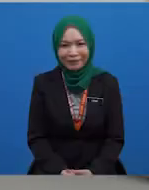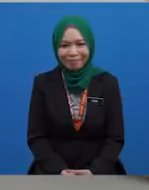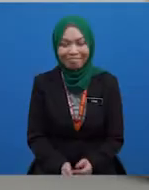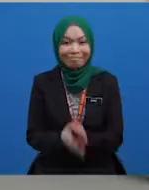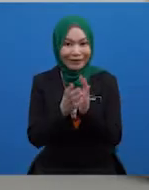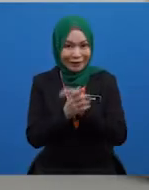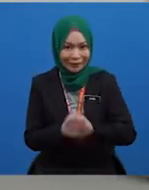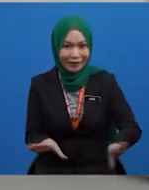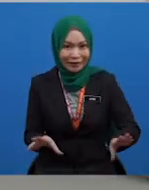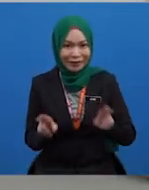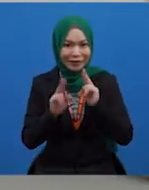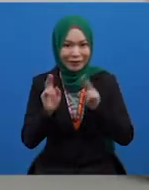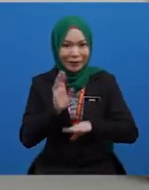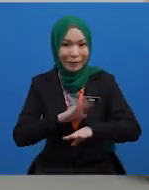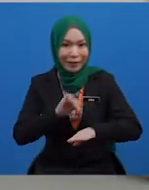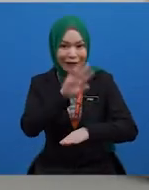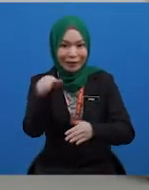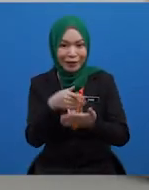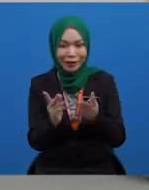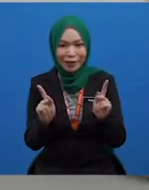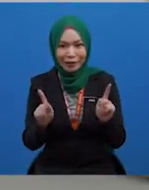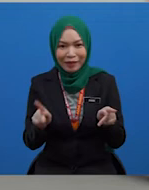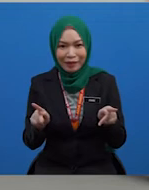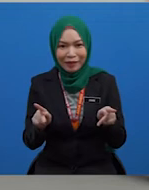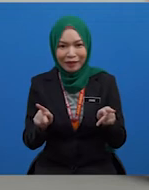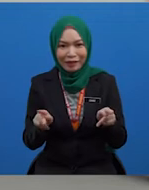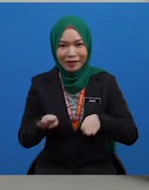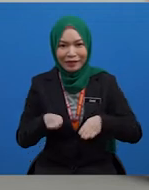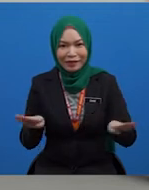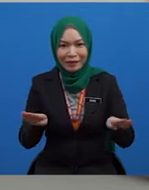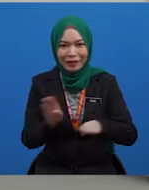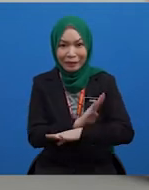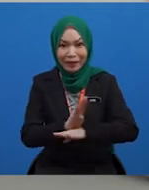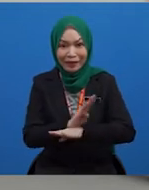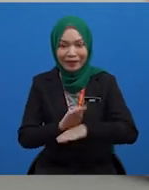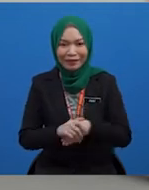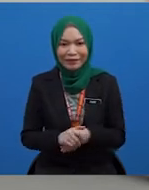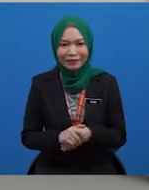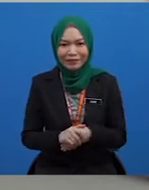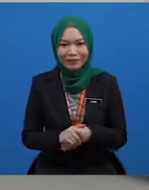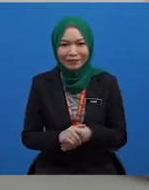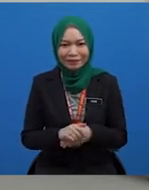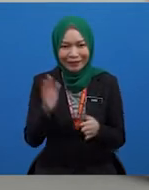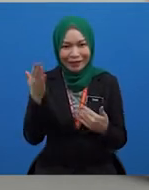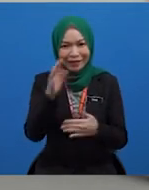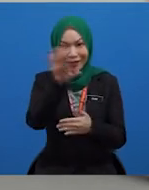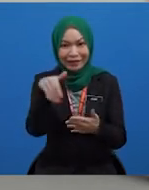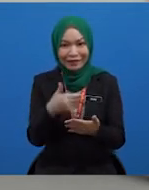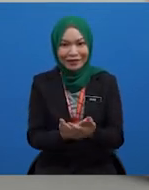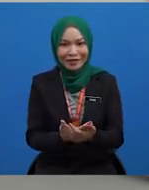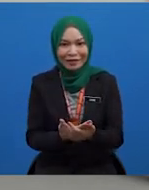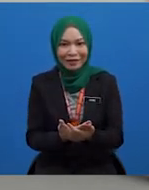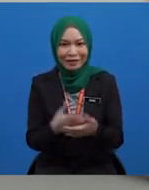salam sejahtera diucapkan kepada semua pelajar jurusan bidang perniagaan. Moga kalian semua